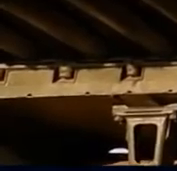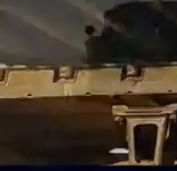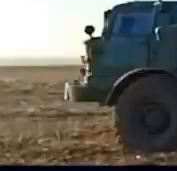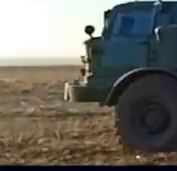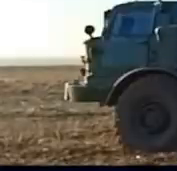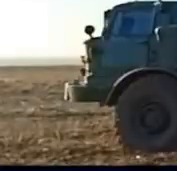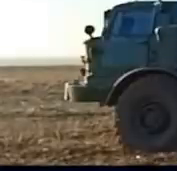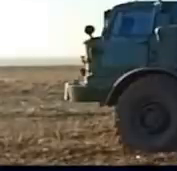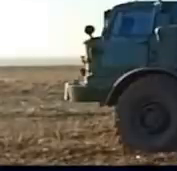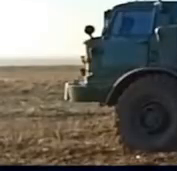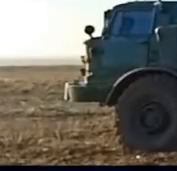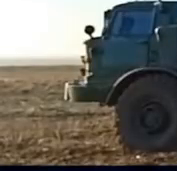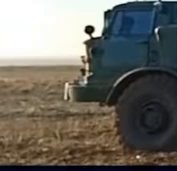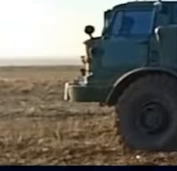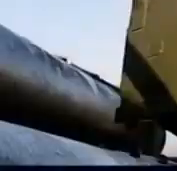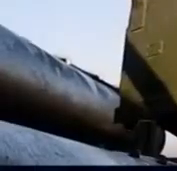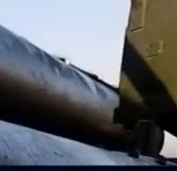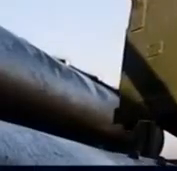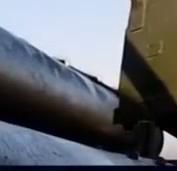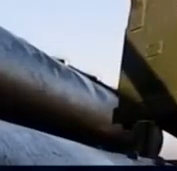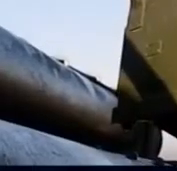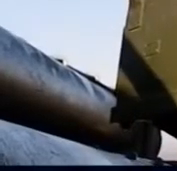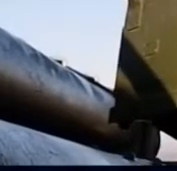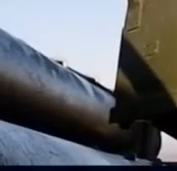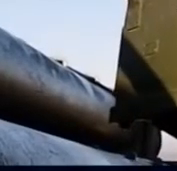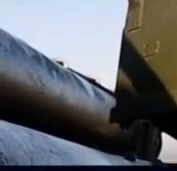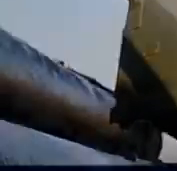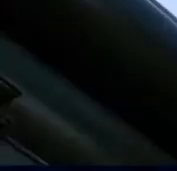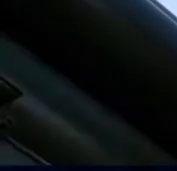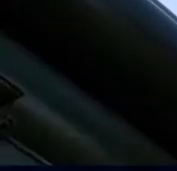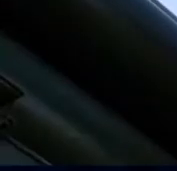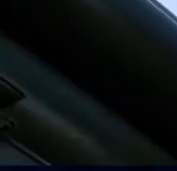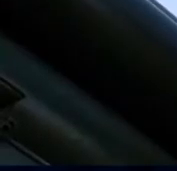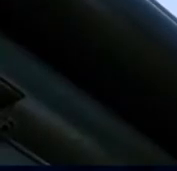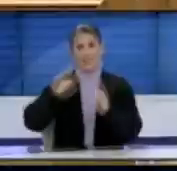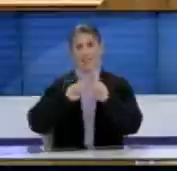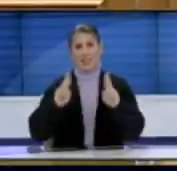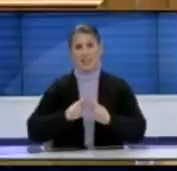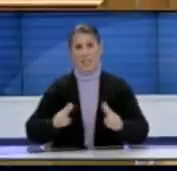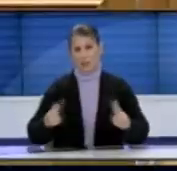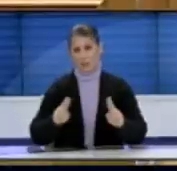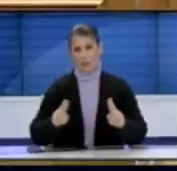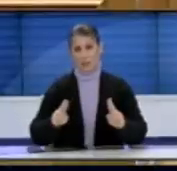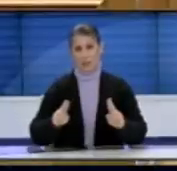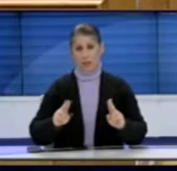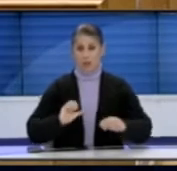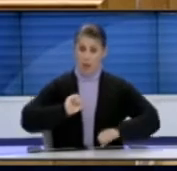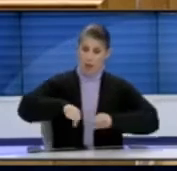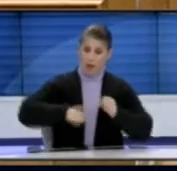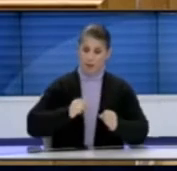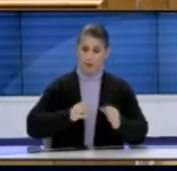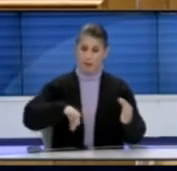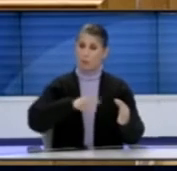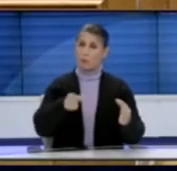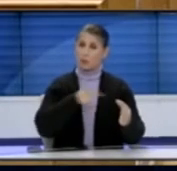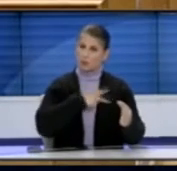ως τώρα η κυβέρνηση αδυνατεί να πάρει πρωτοβουλίες. Ήταν φιάσκο η συνάντηση του Νίκου Δένδια με τον κύριο Λαυρόφ. Ενεργή διπλωματία όμως με